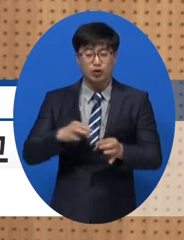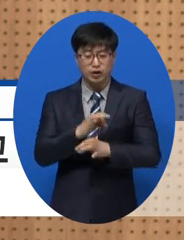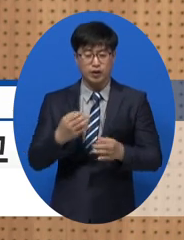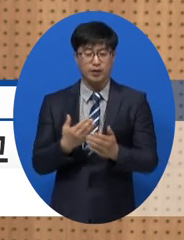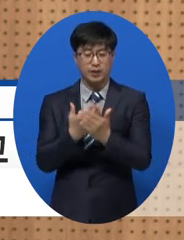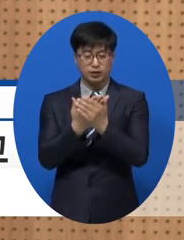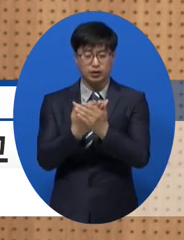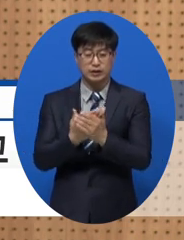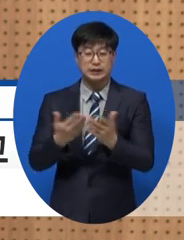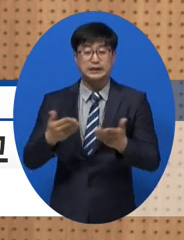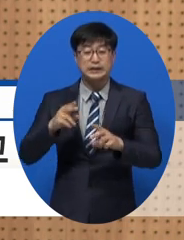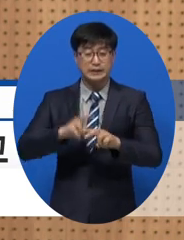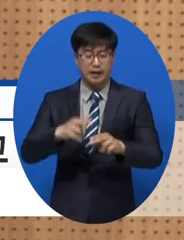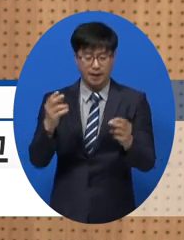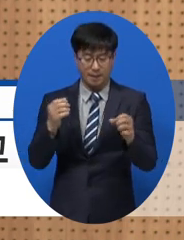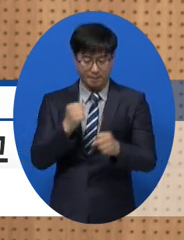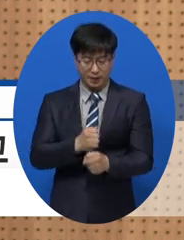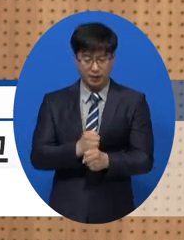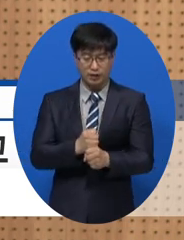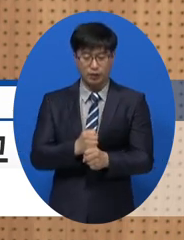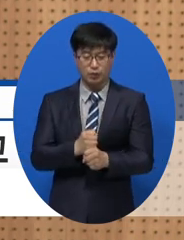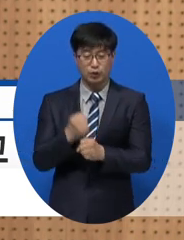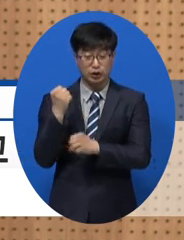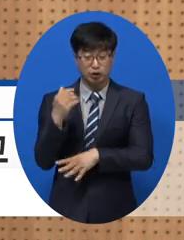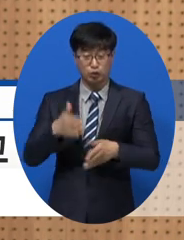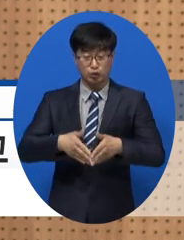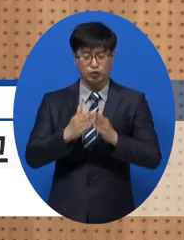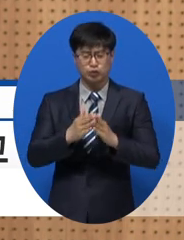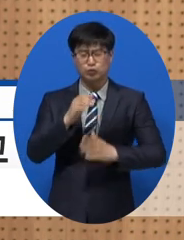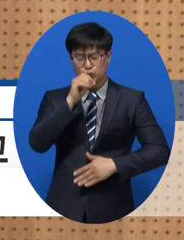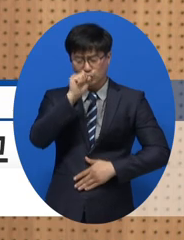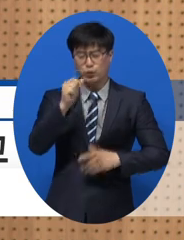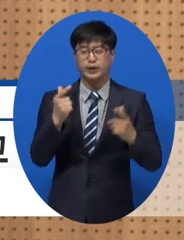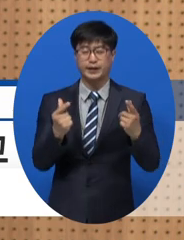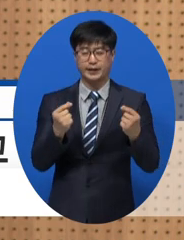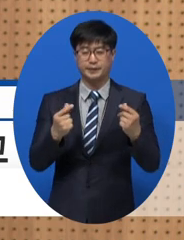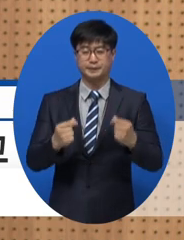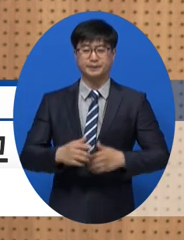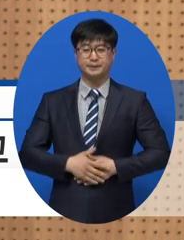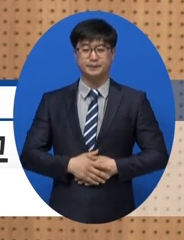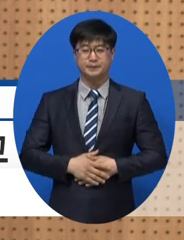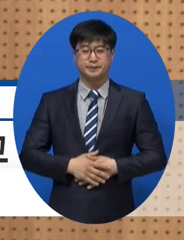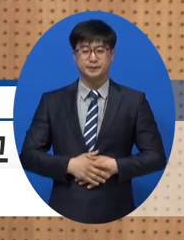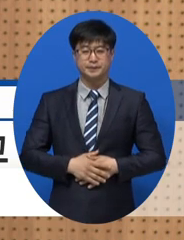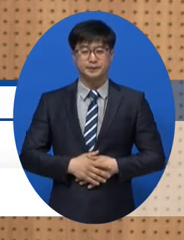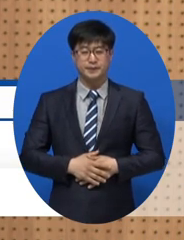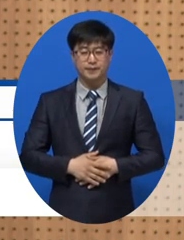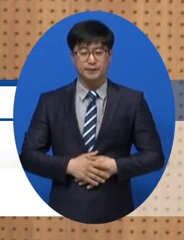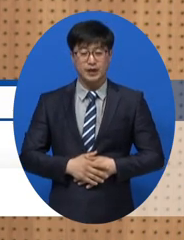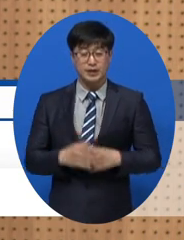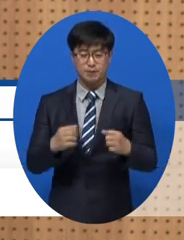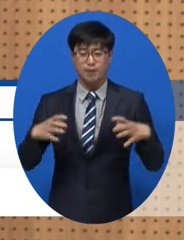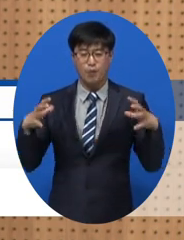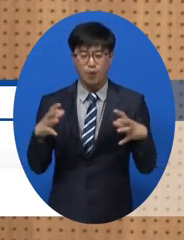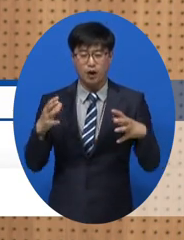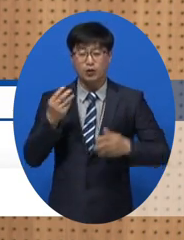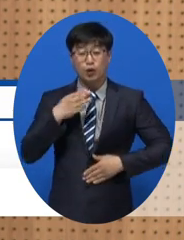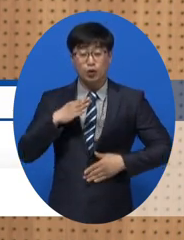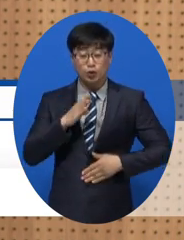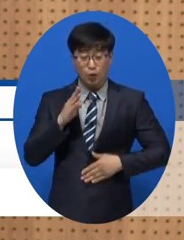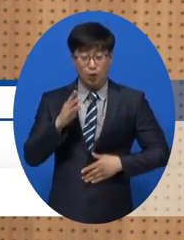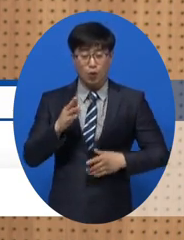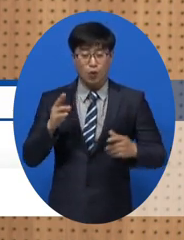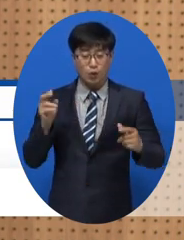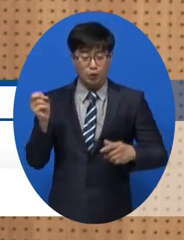경제 활성화를 하고 일자리 만들고 인프라를 깔도록 했으면 좋겠습니다. 힘을 합쳐서